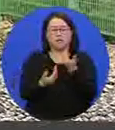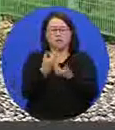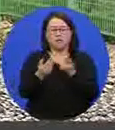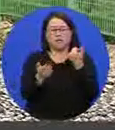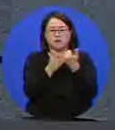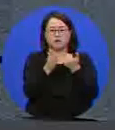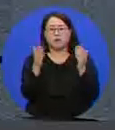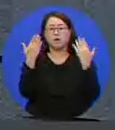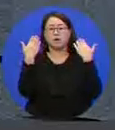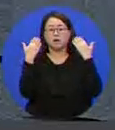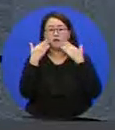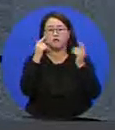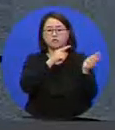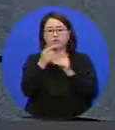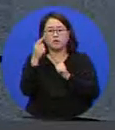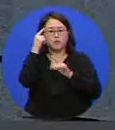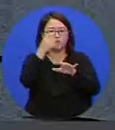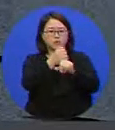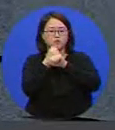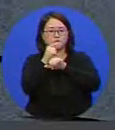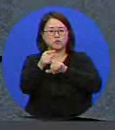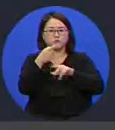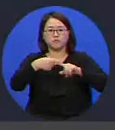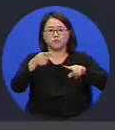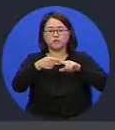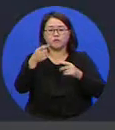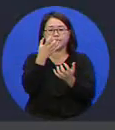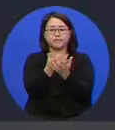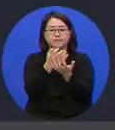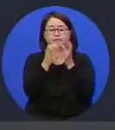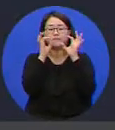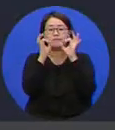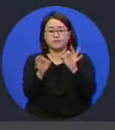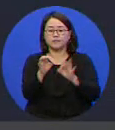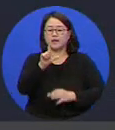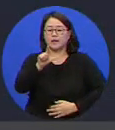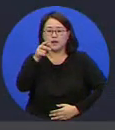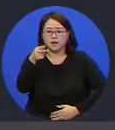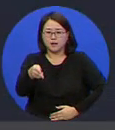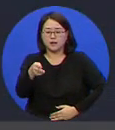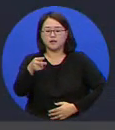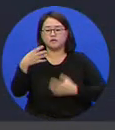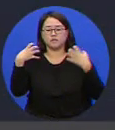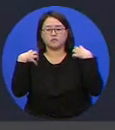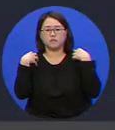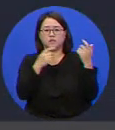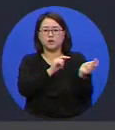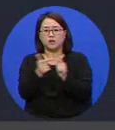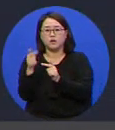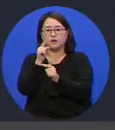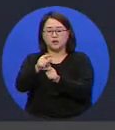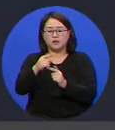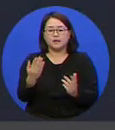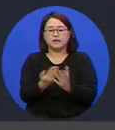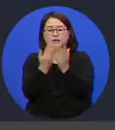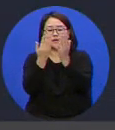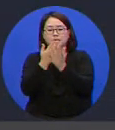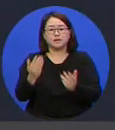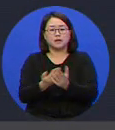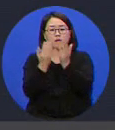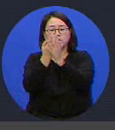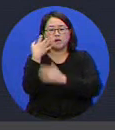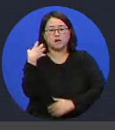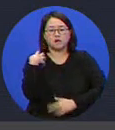한국도시행정학회가 택지개발 이후 이익금을 분석한 자료입니다. LH나 자치단체를 비롯한 택지개발자가